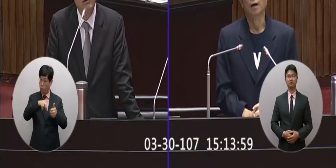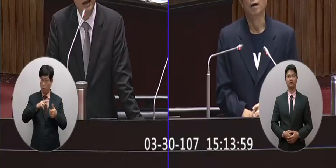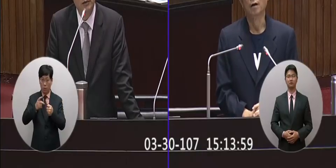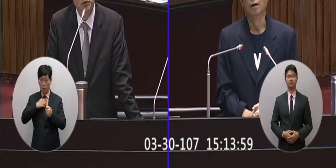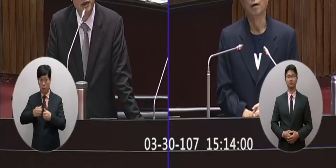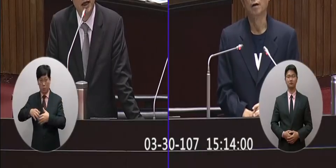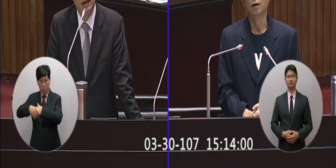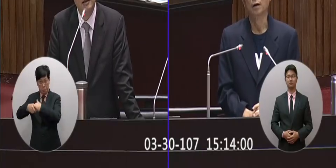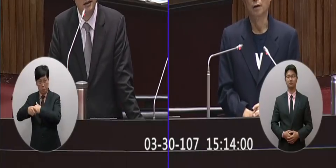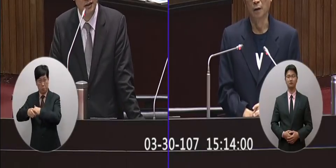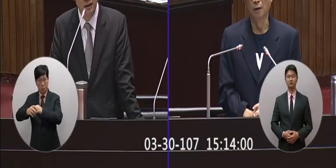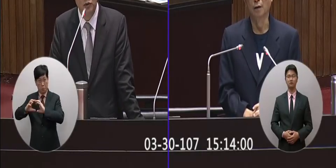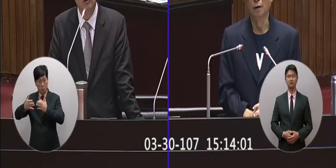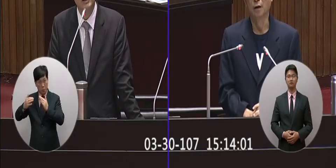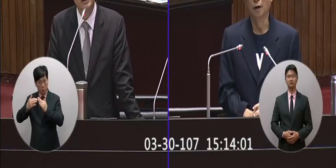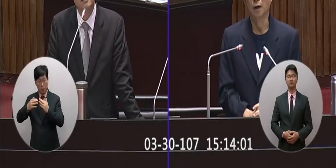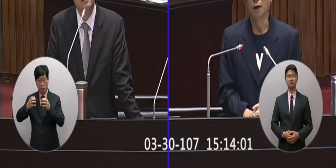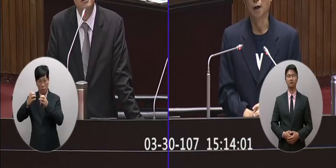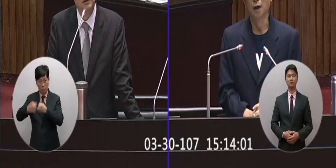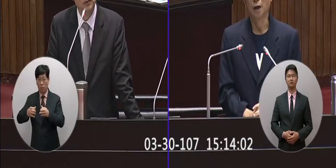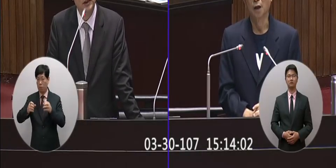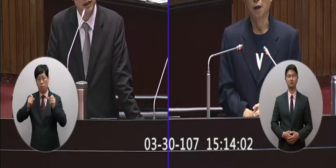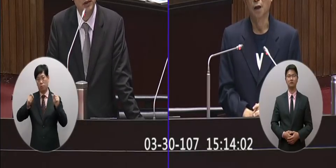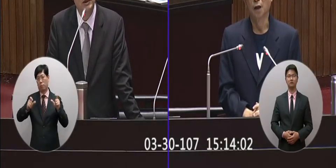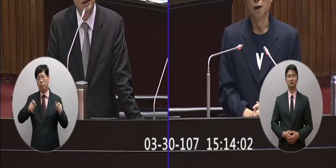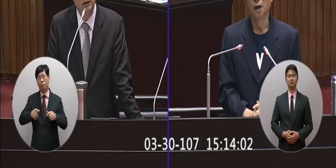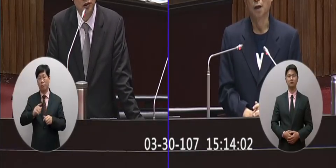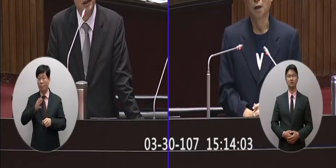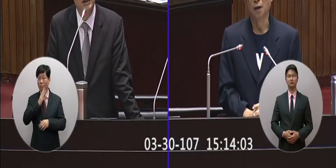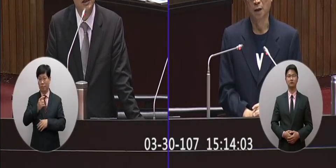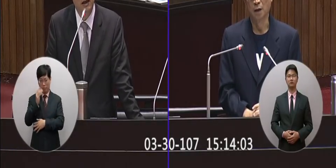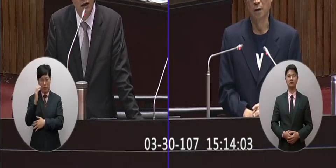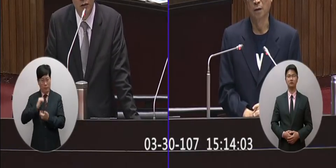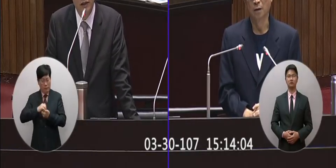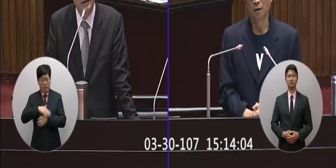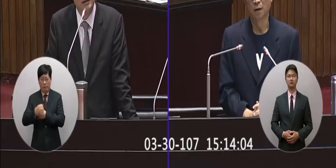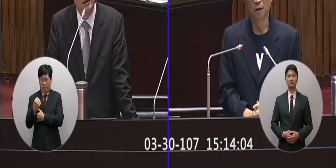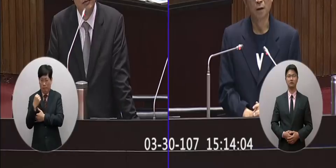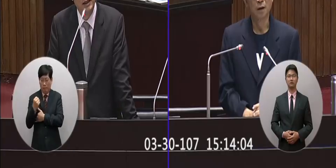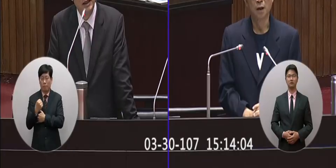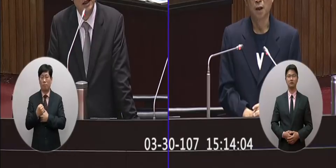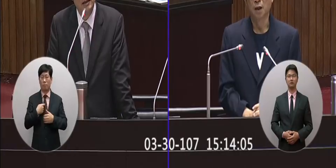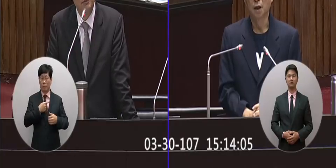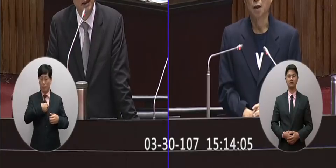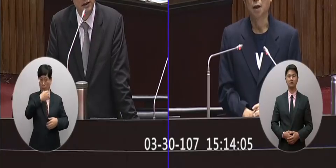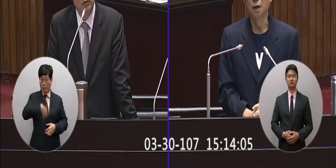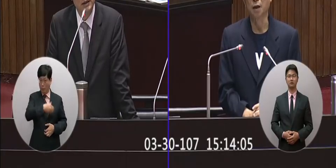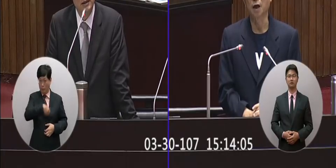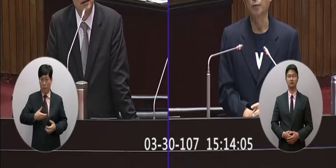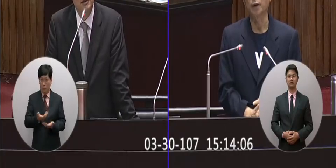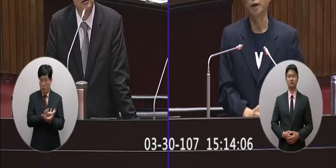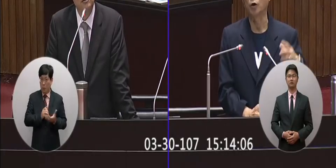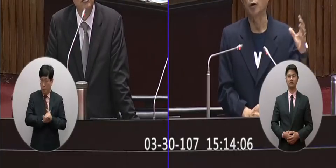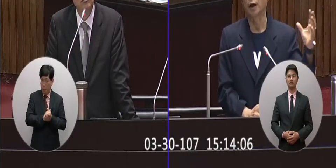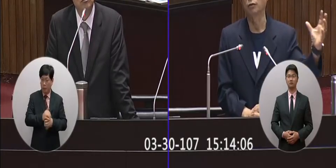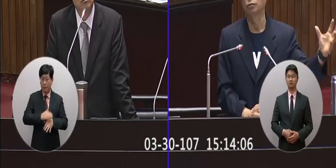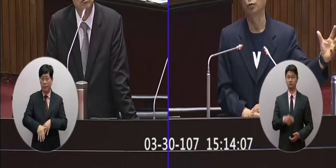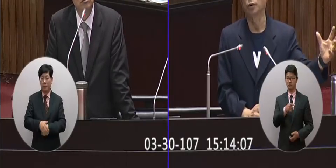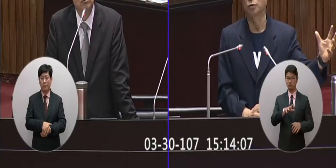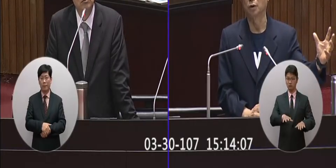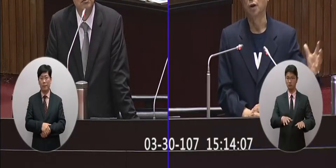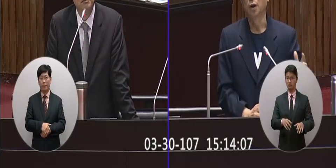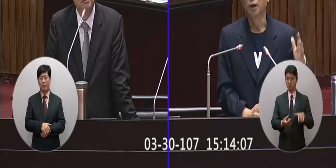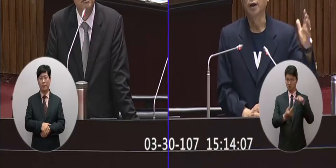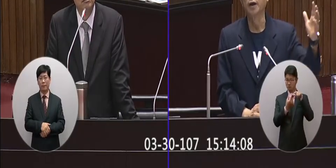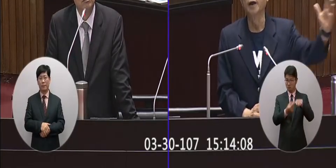跟建交还是不一样。那不过呢，政府呢一定会尽全力哈，维持跟梵蒂冈的邦交关系。 可以不可以公开